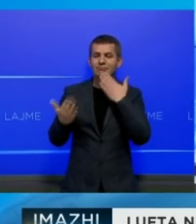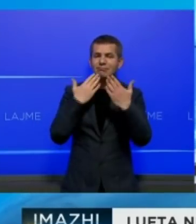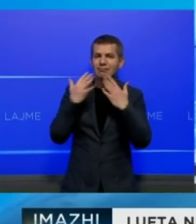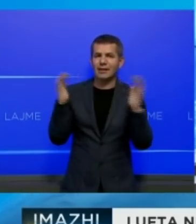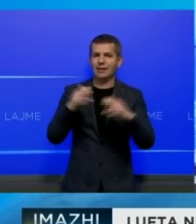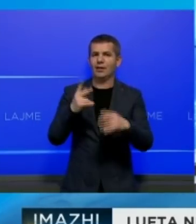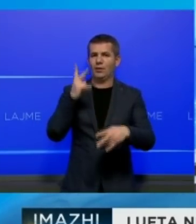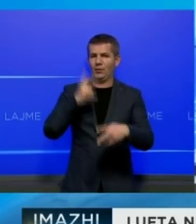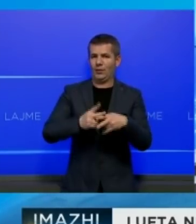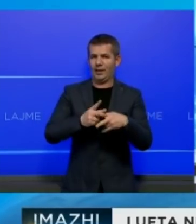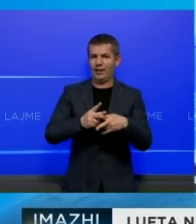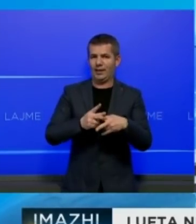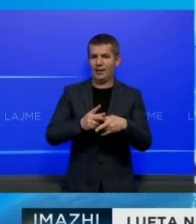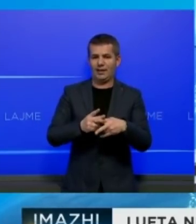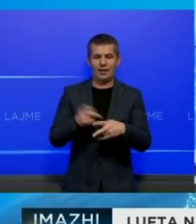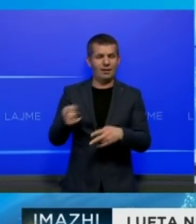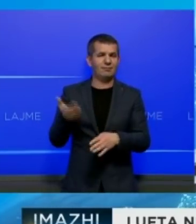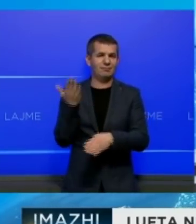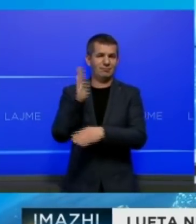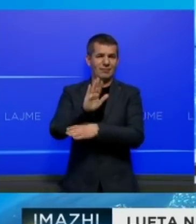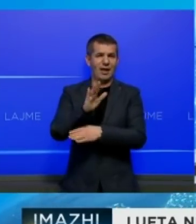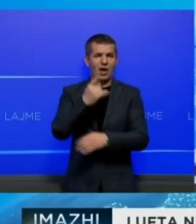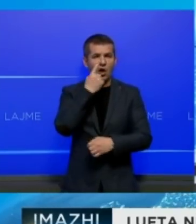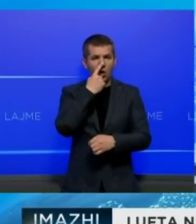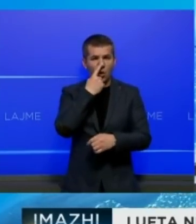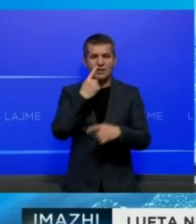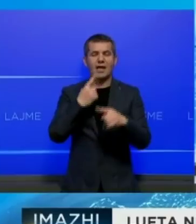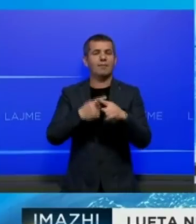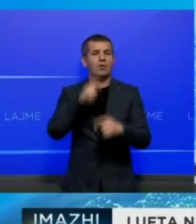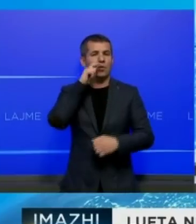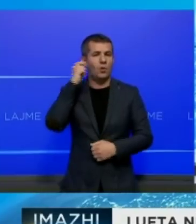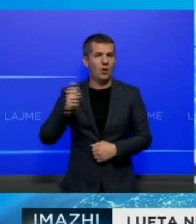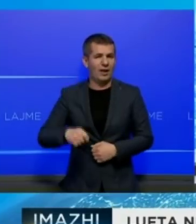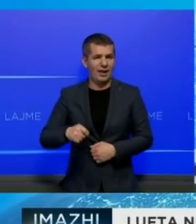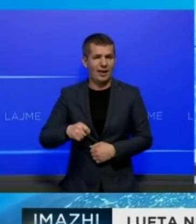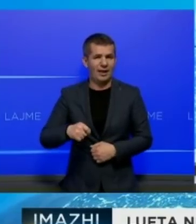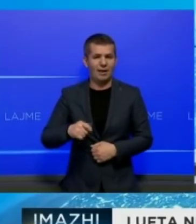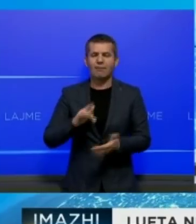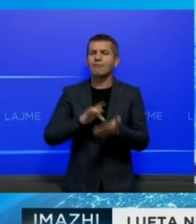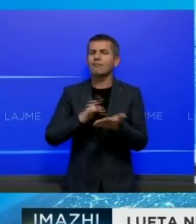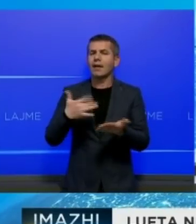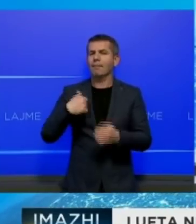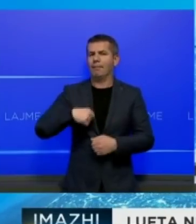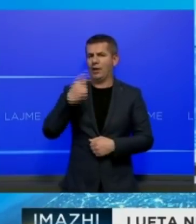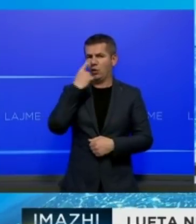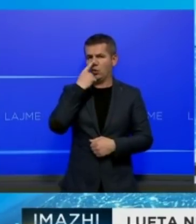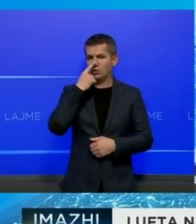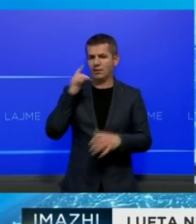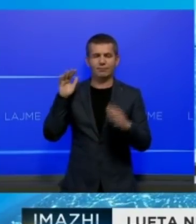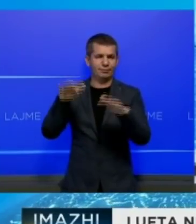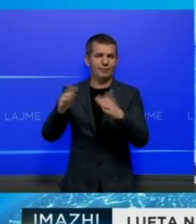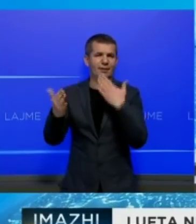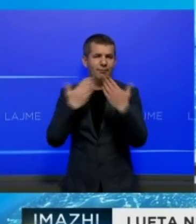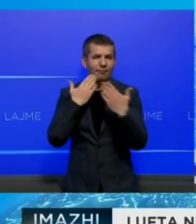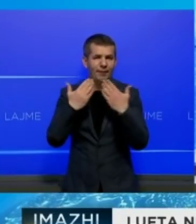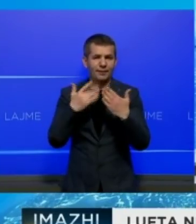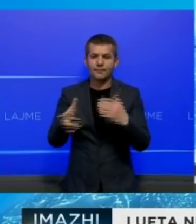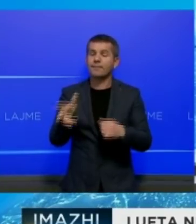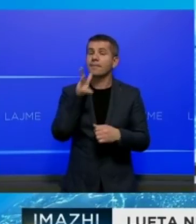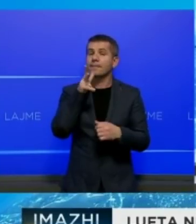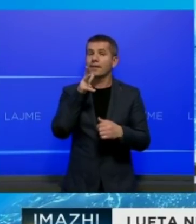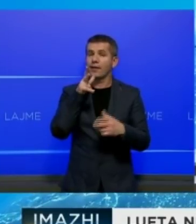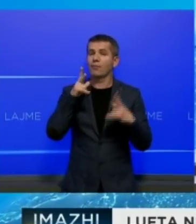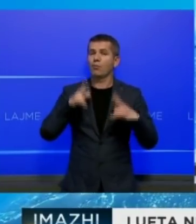palës ruse dhe ukrainase në Bielorusi, në rajonin Brest. Pala ukrainase është paraqitur me kërkesa si armë pushimi